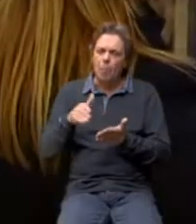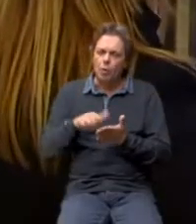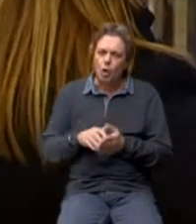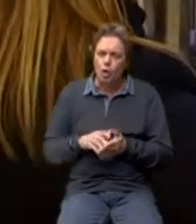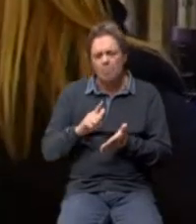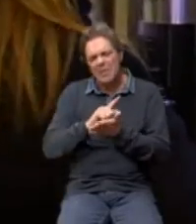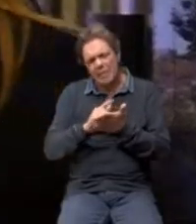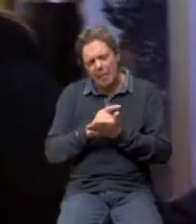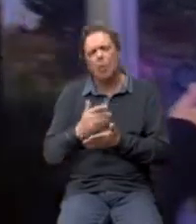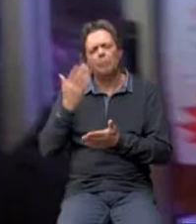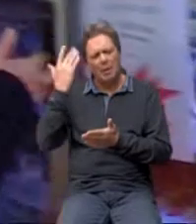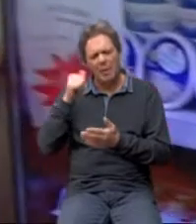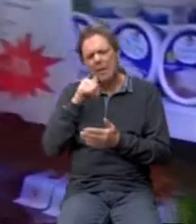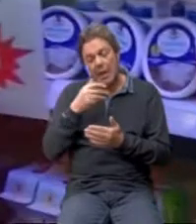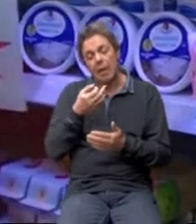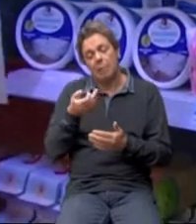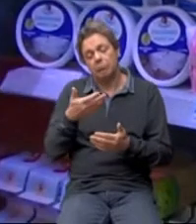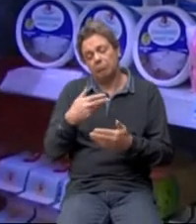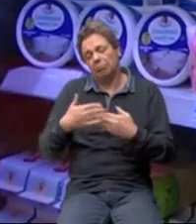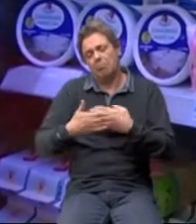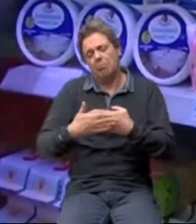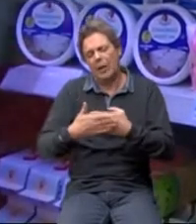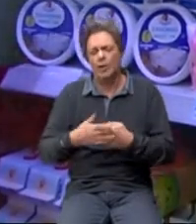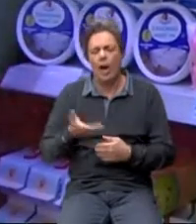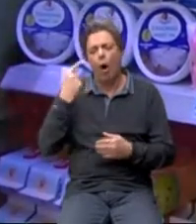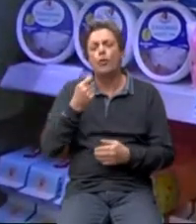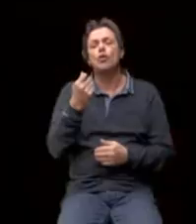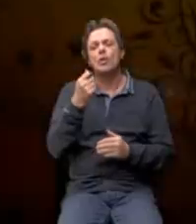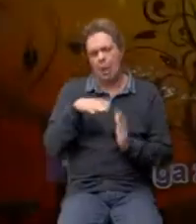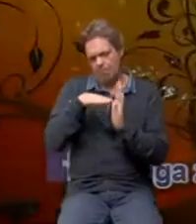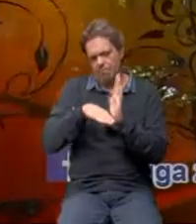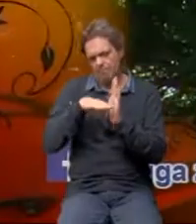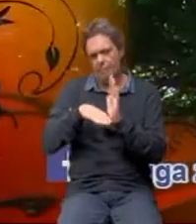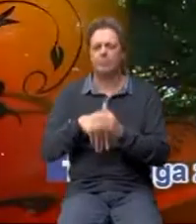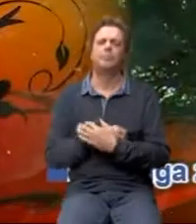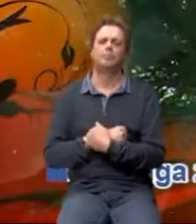s vremenom postati i dostupnija, odnosno cijenom prihvatljivija.